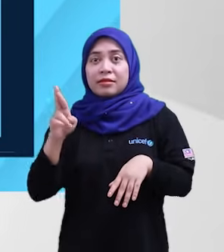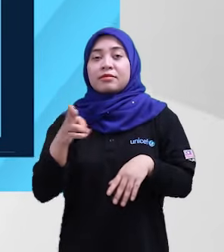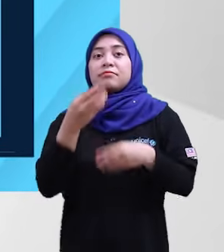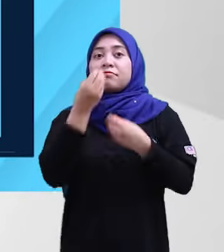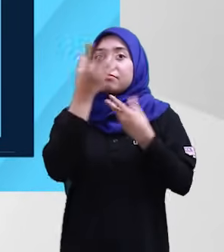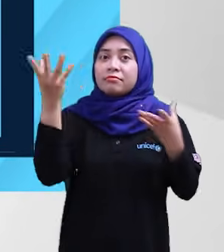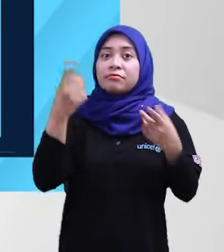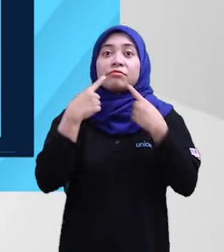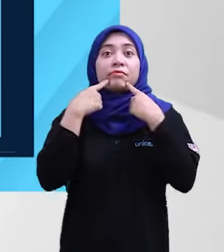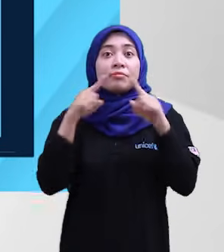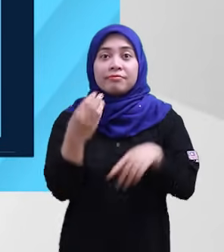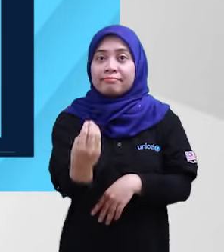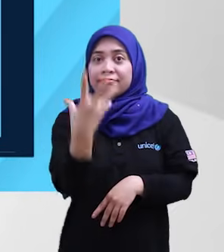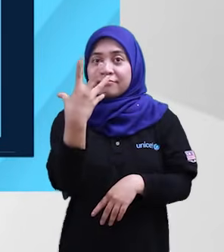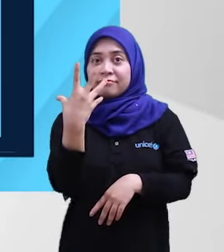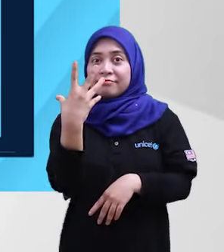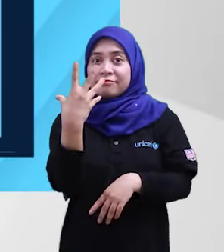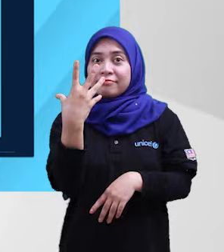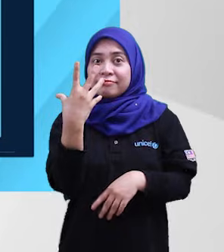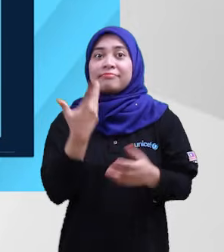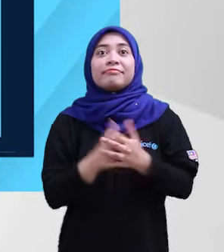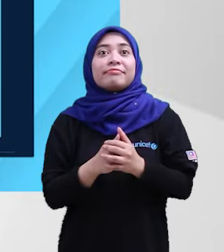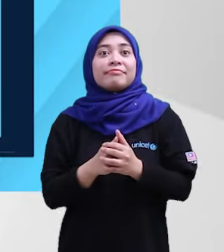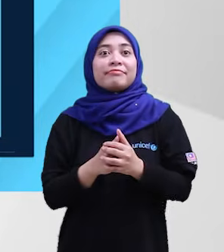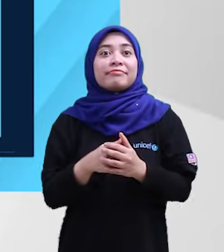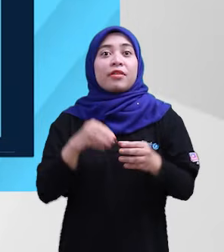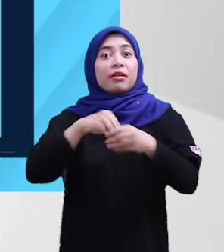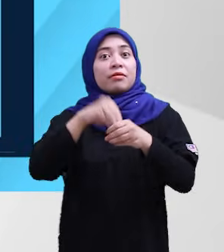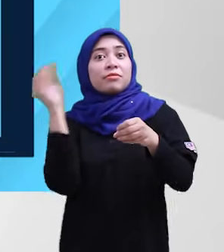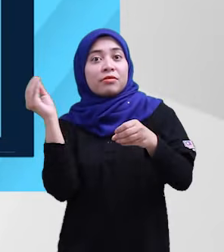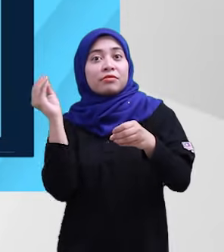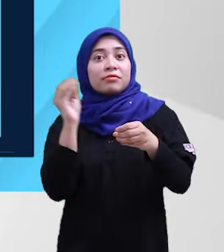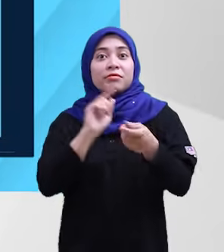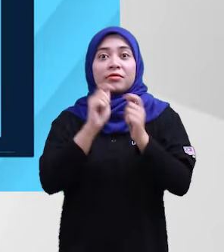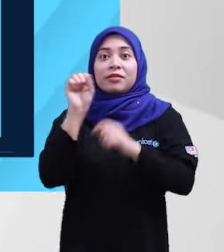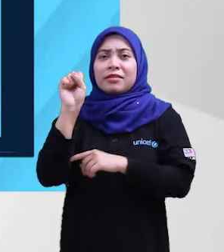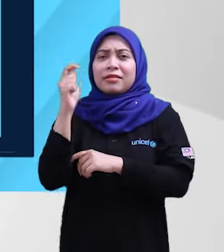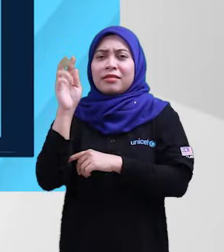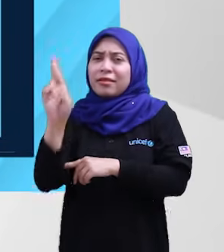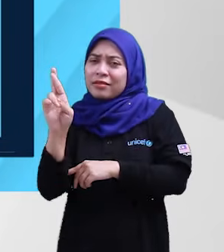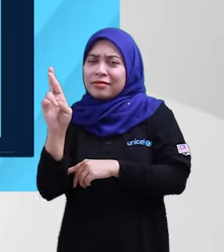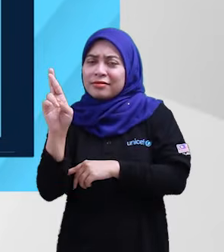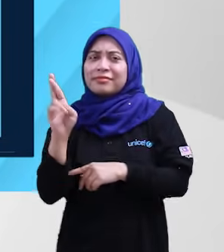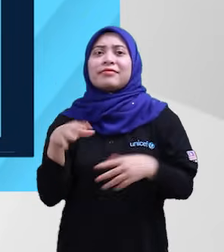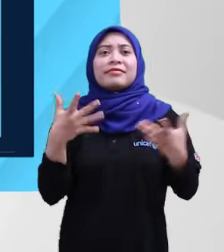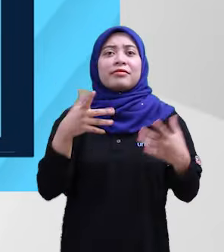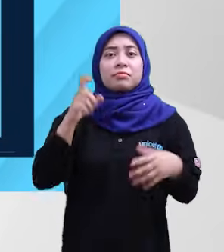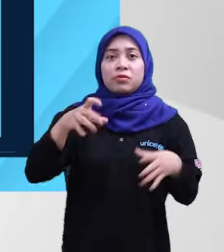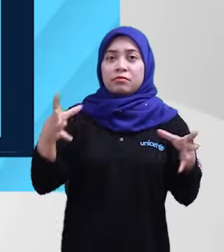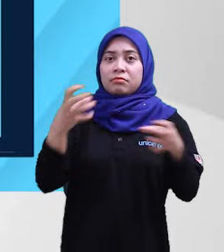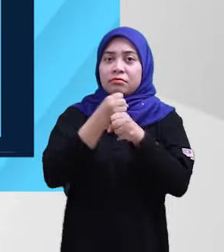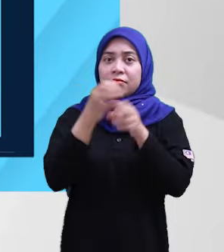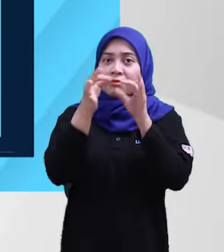menyatakan int. Jawapan yang dipaparkan sebagai output pula diubah kepada str atau string kerana